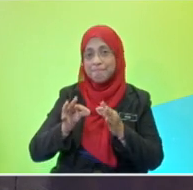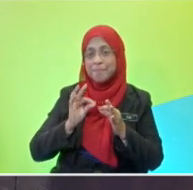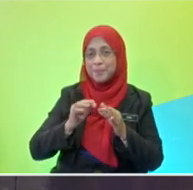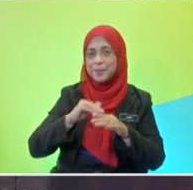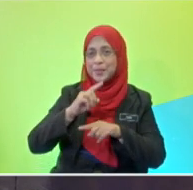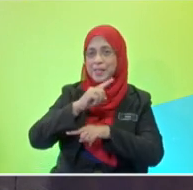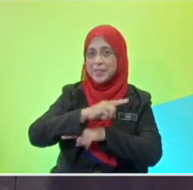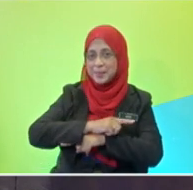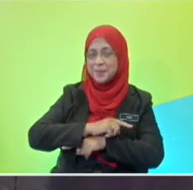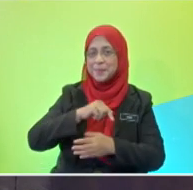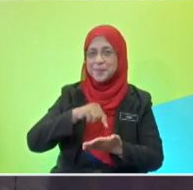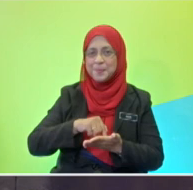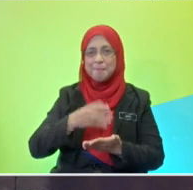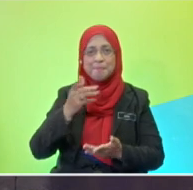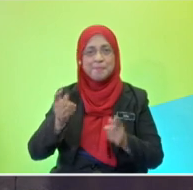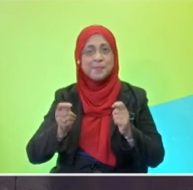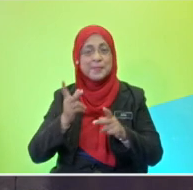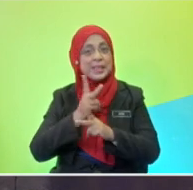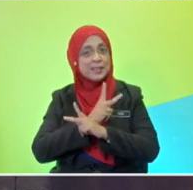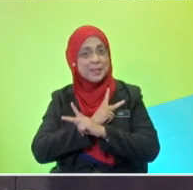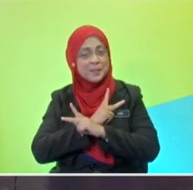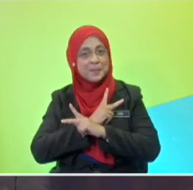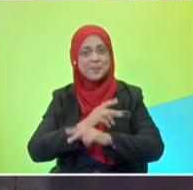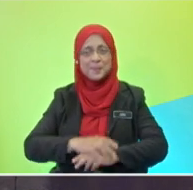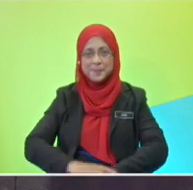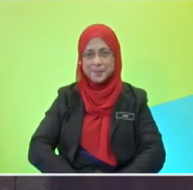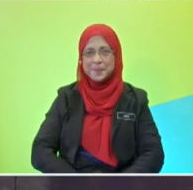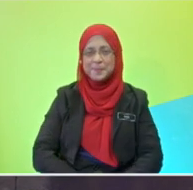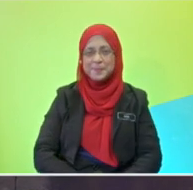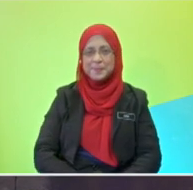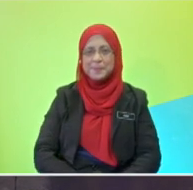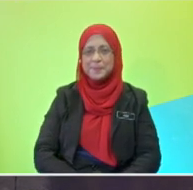kita Ceko Aida Zainul Azizi dari sekolah menengah pendidikan